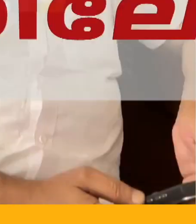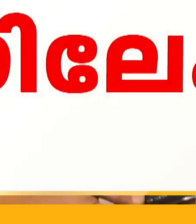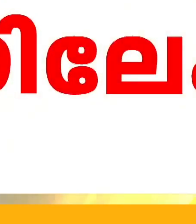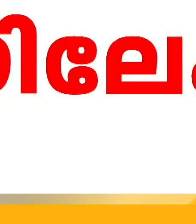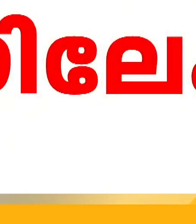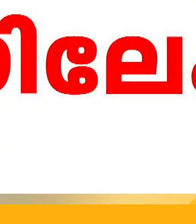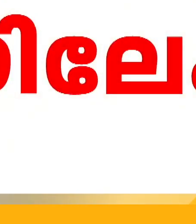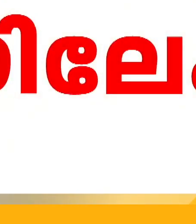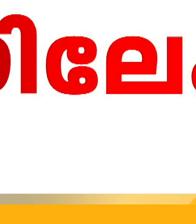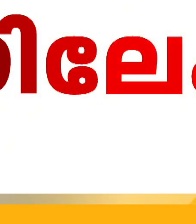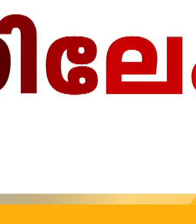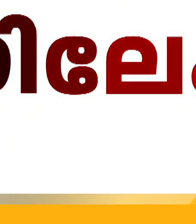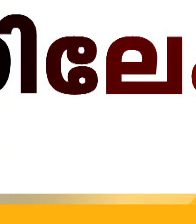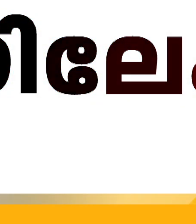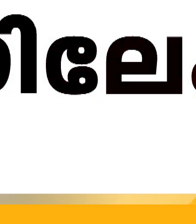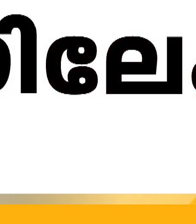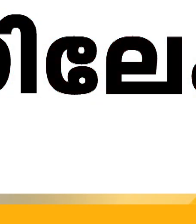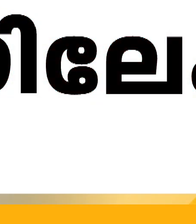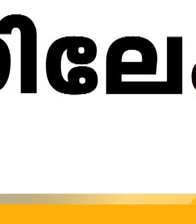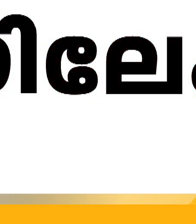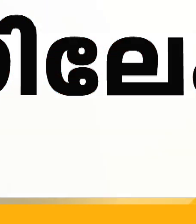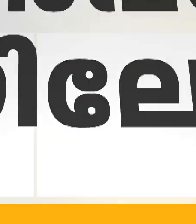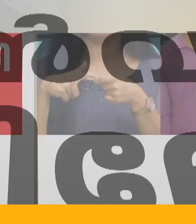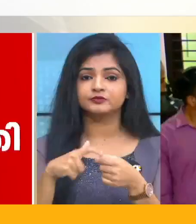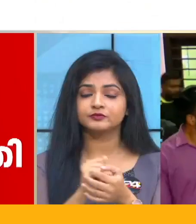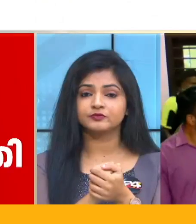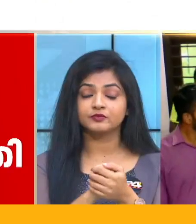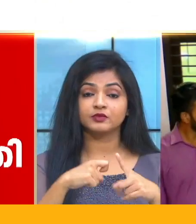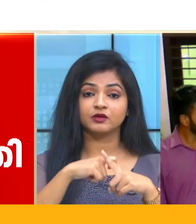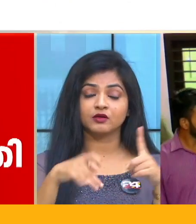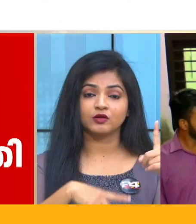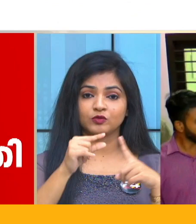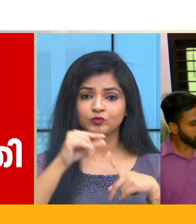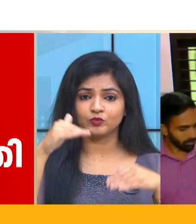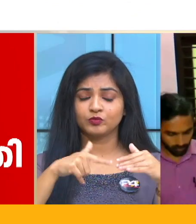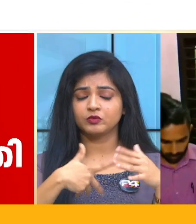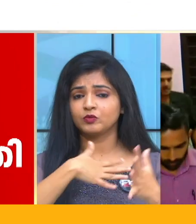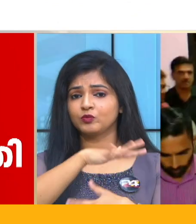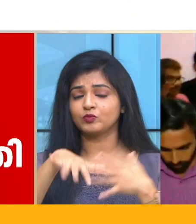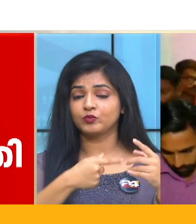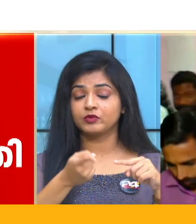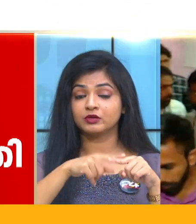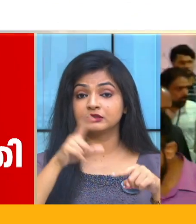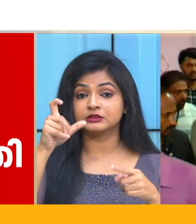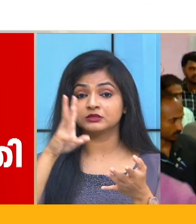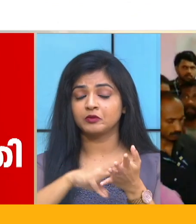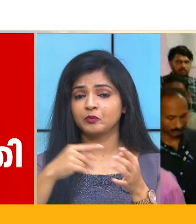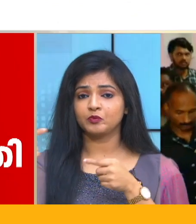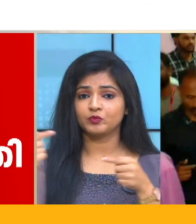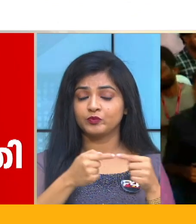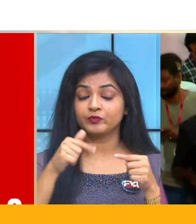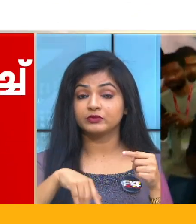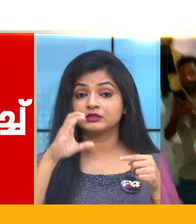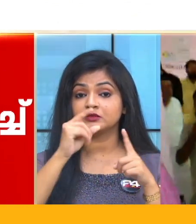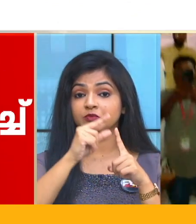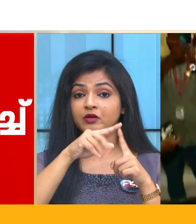വിവരങ്ങളുമായി വിപിൻ സി വിജയൻ മലപ്പുറത്ത് നിന്ന് ചേരുന്നുണ്ട്. വിപിൻ സി വിജയൻ, കേരള രാഷ്ട്രീയത്തെ പിടിച്ചുകുലുക്കിയ വിവാദം, മുഖ്യമന്ത്രിയുമായുള്ള പരസ്യപോര്, CPIM-ഉമായുള്ള